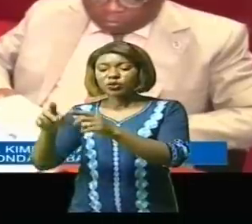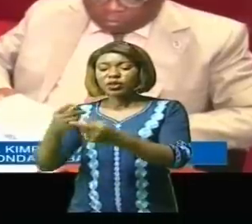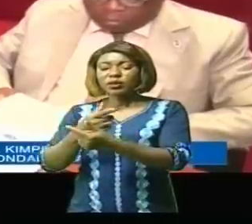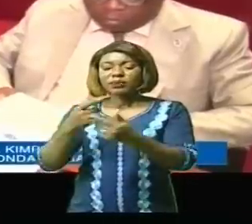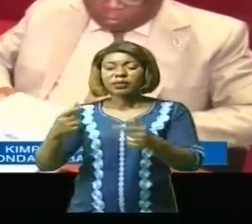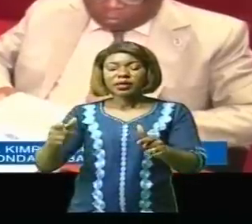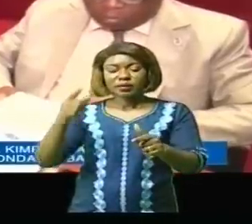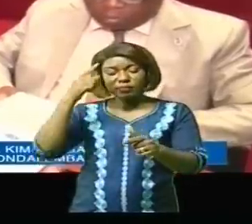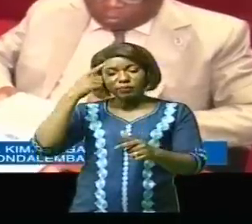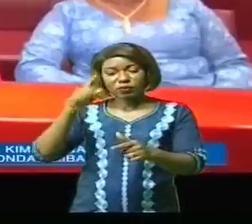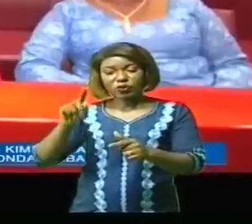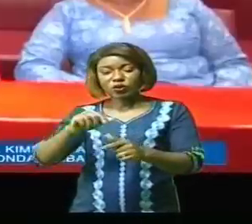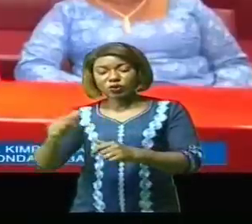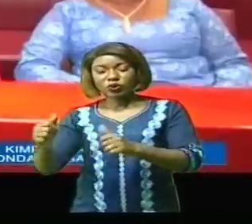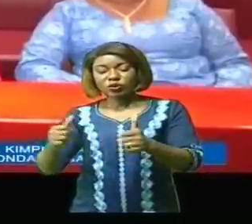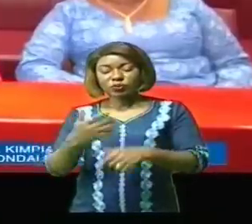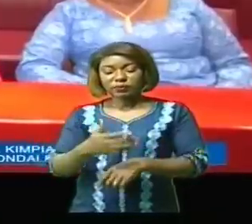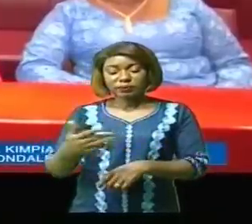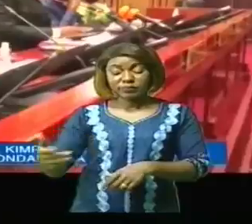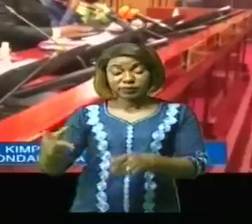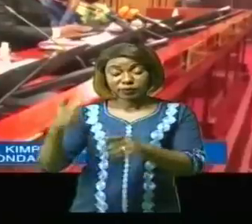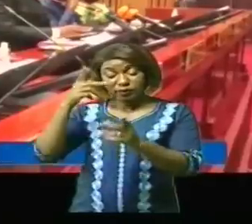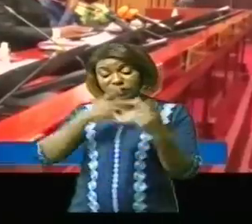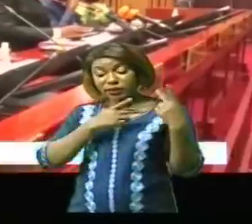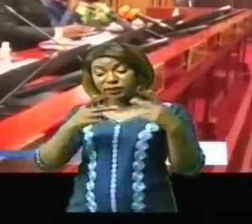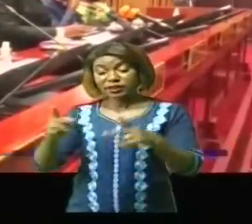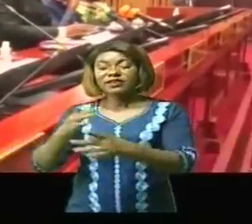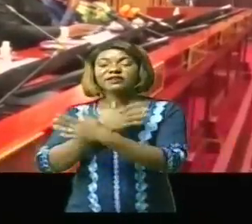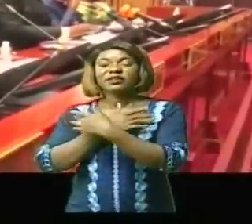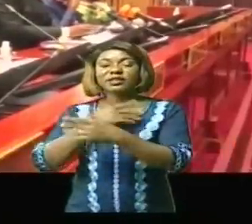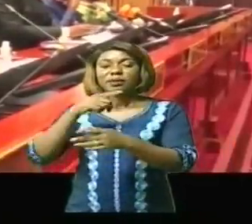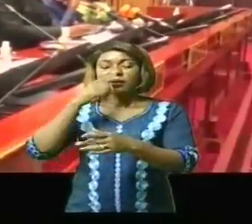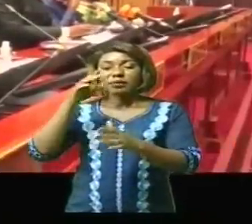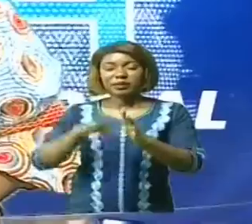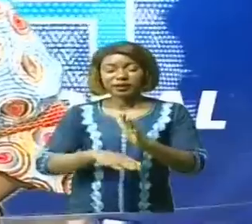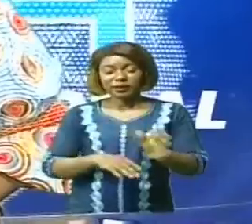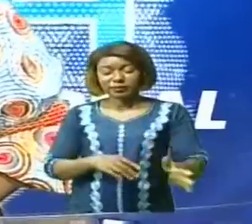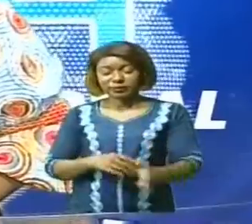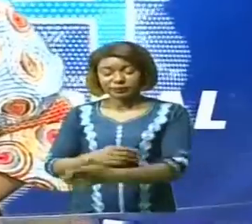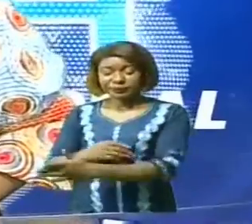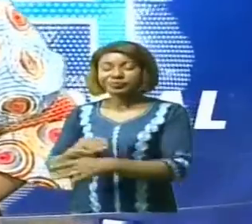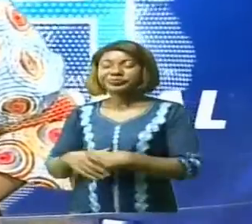à légiférer sur certaines matières pendant ses vacances parlementaires.